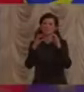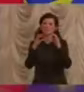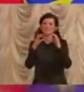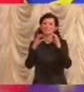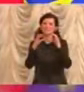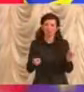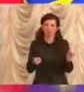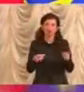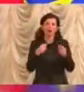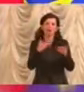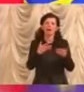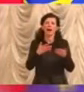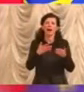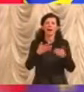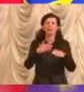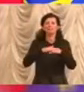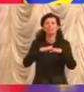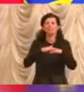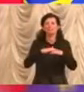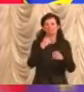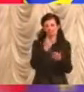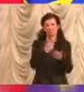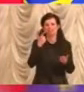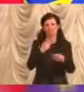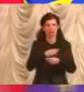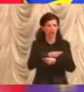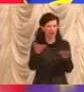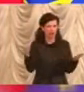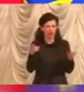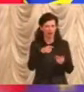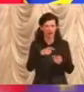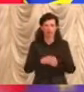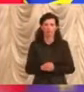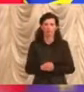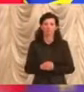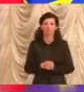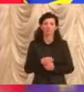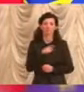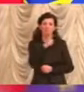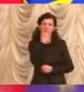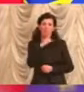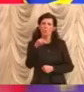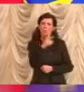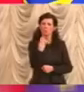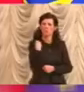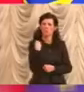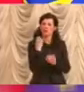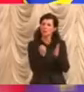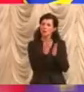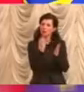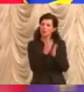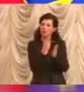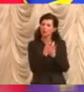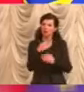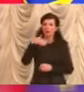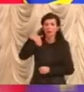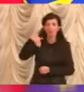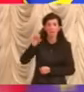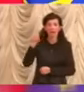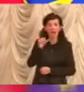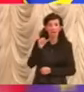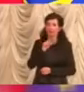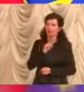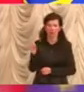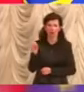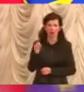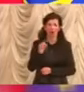ecco alla fine sfondo alla sua ultima provocazione mass no eurobond sicuramente